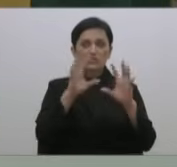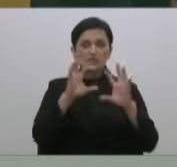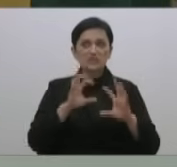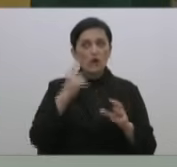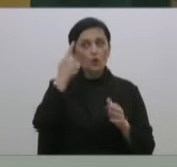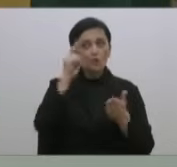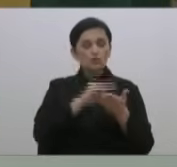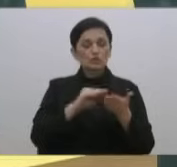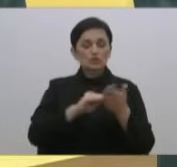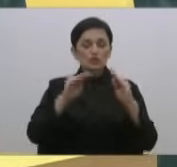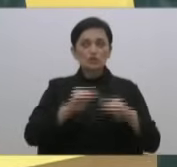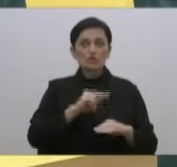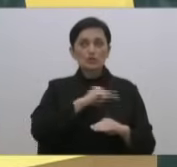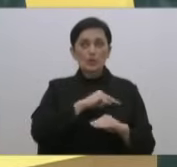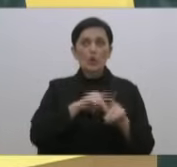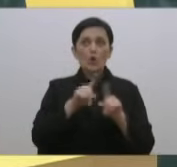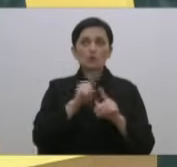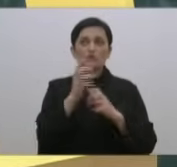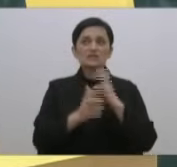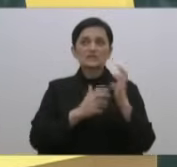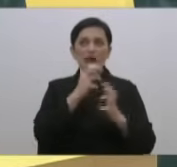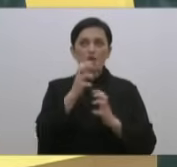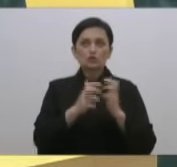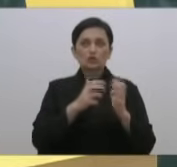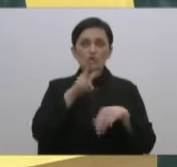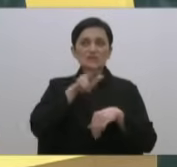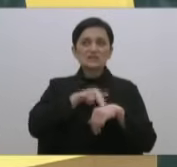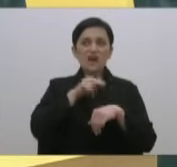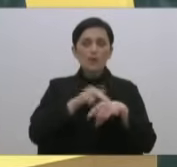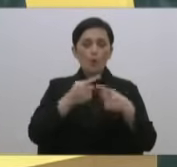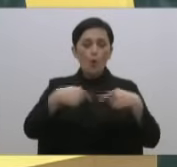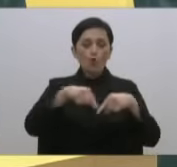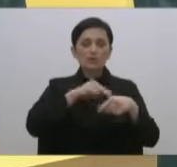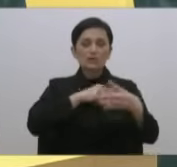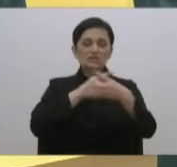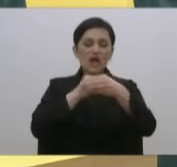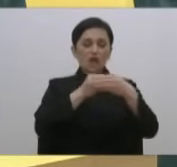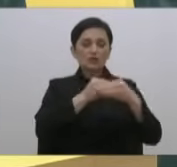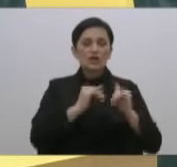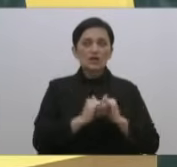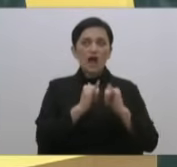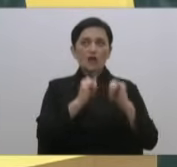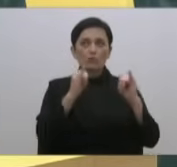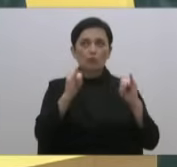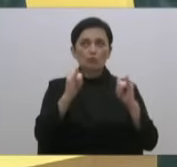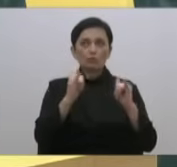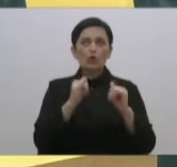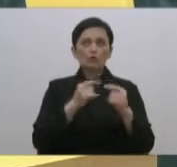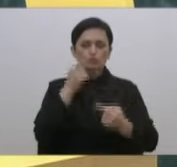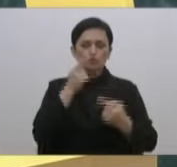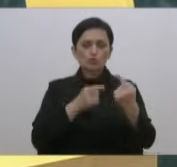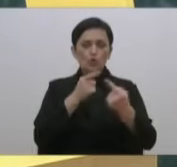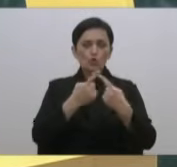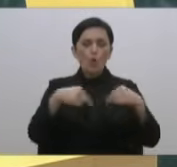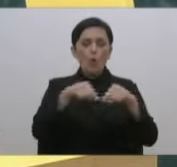საკანონმდებლო ინიციატივების შემუშავებას, აგრეთვე საერთაშორისო საპოლიციო ორგანოებთან თანამშრომლობის კიდევ უფრო გაღრმავებას, შეუპოვარ